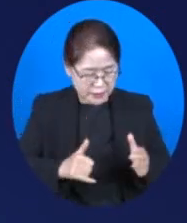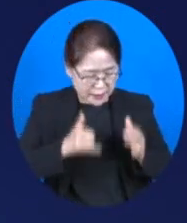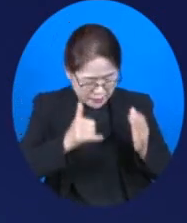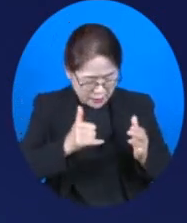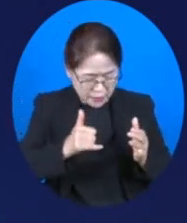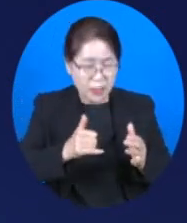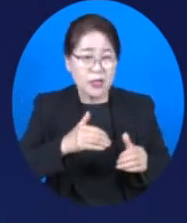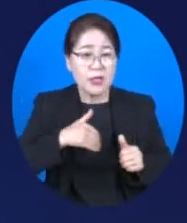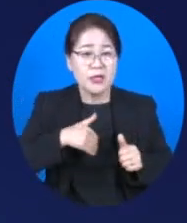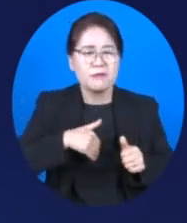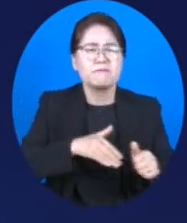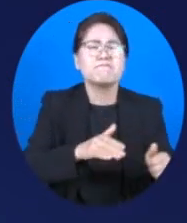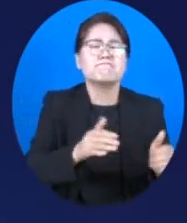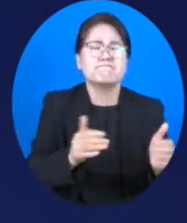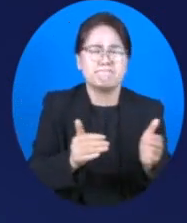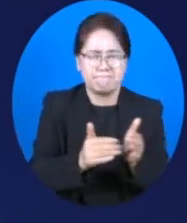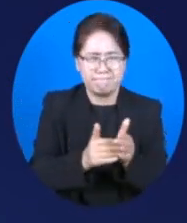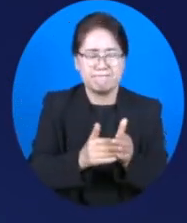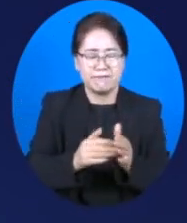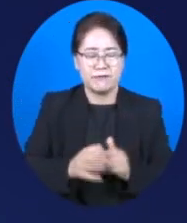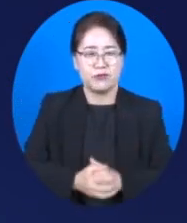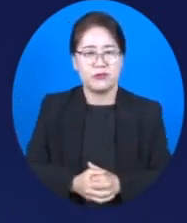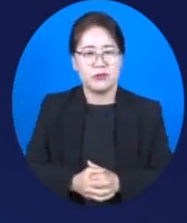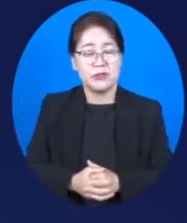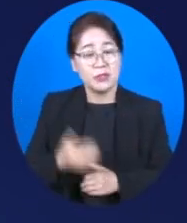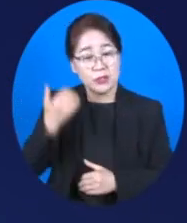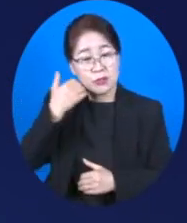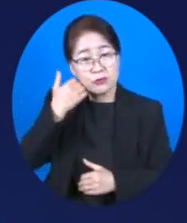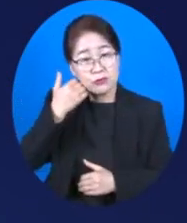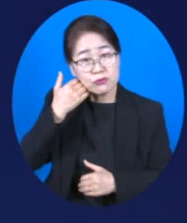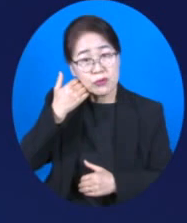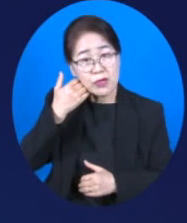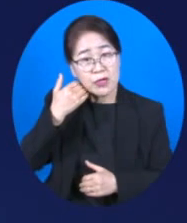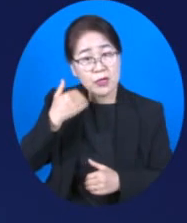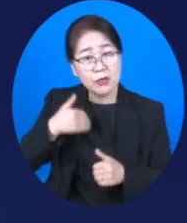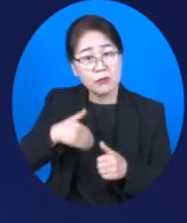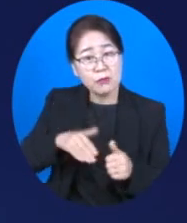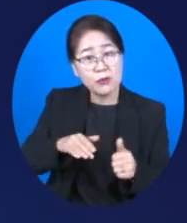가운데 보내신 것입니다. 그런데 누가 나를 이 세상에